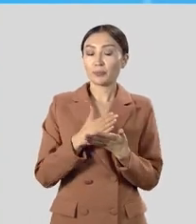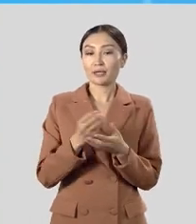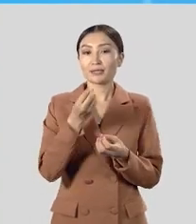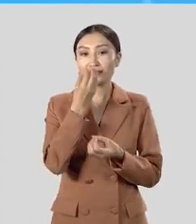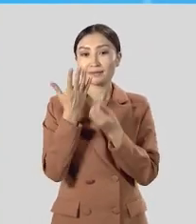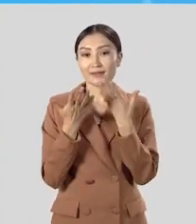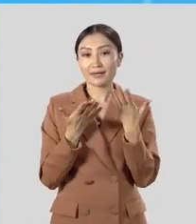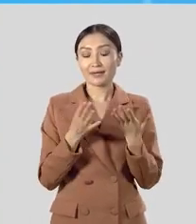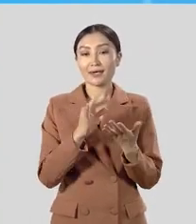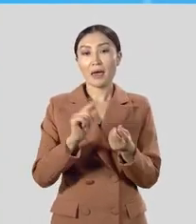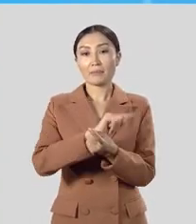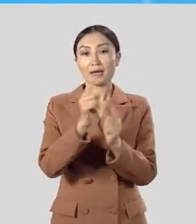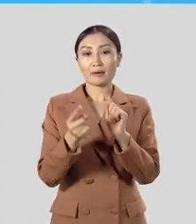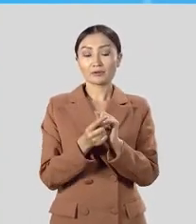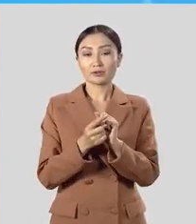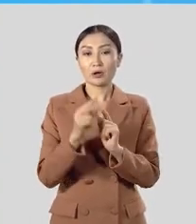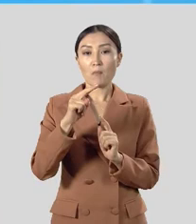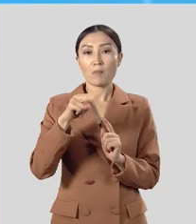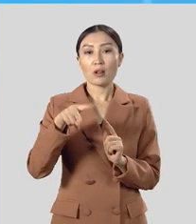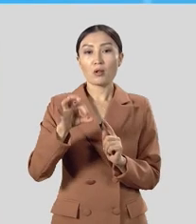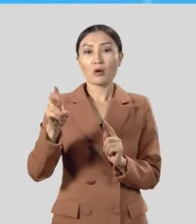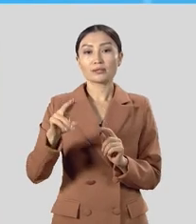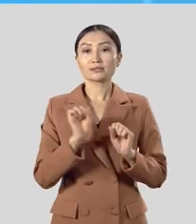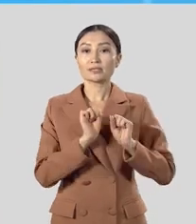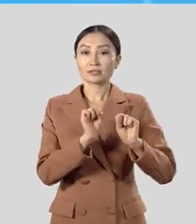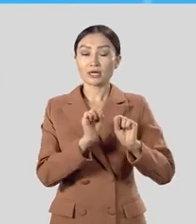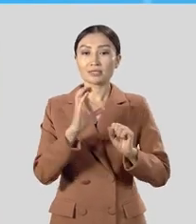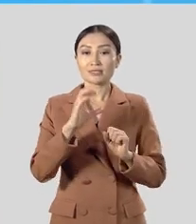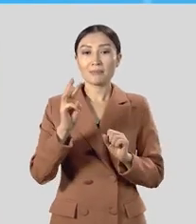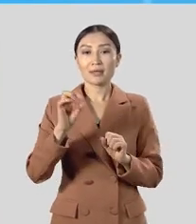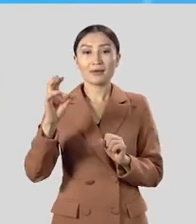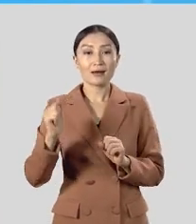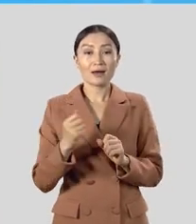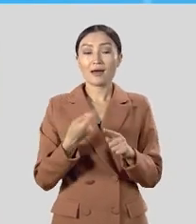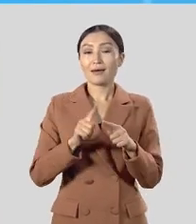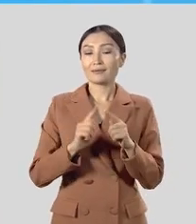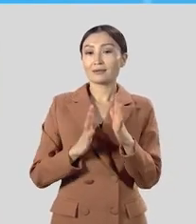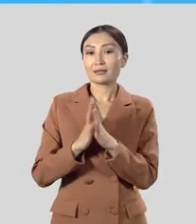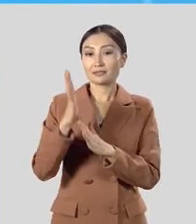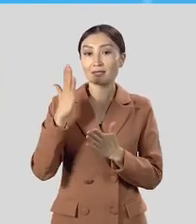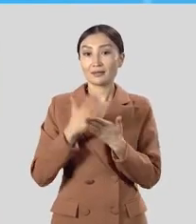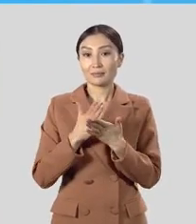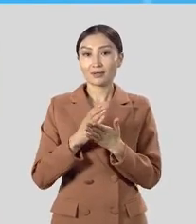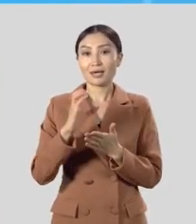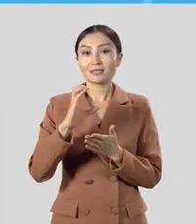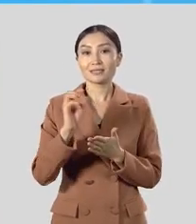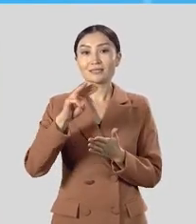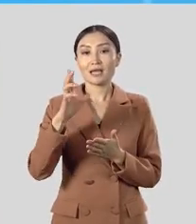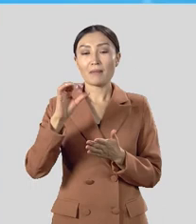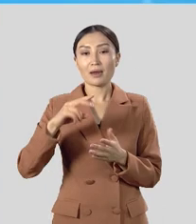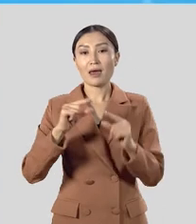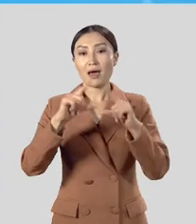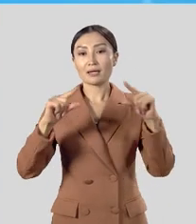цветы, преобразующиеся в плод, защищающий семена. Эти растения имеют стебель,